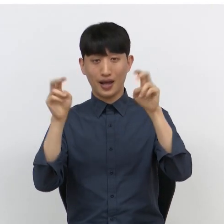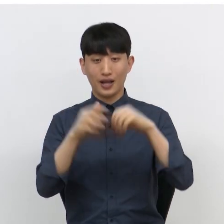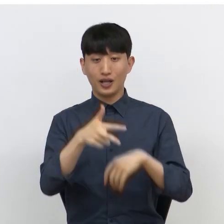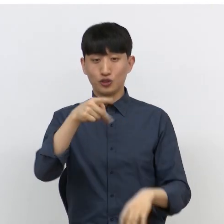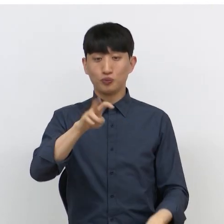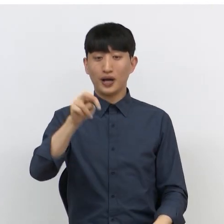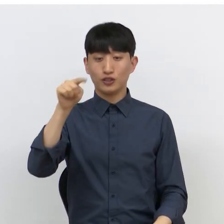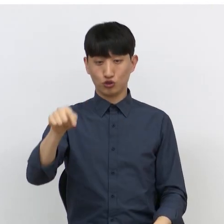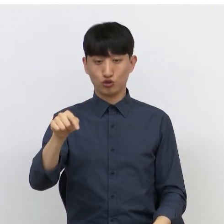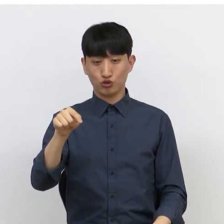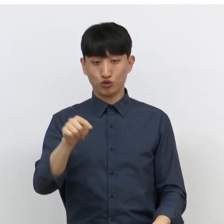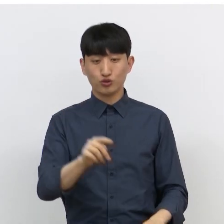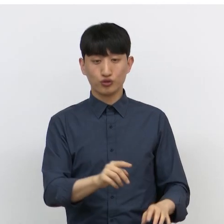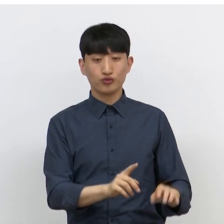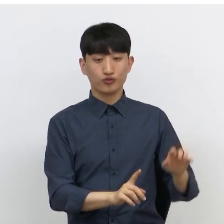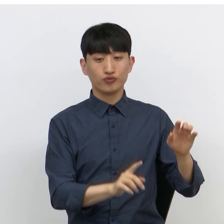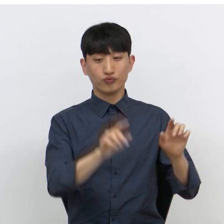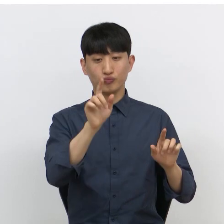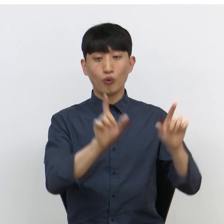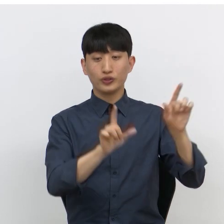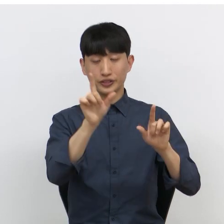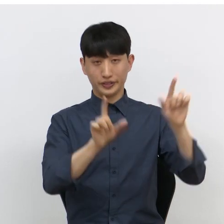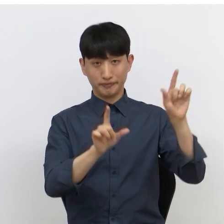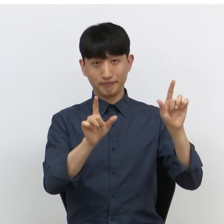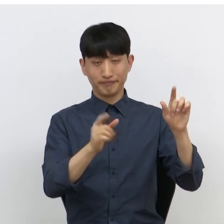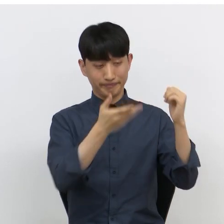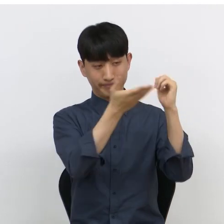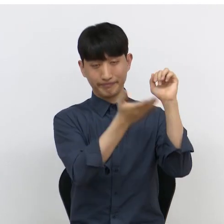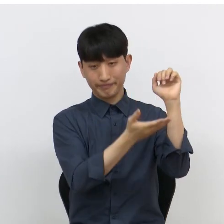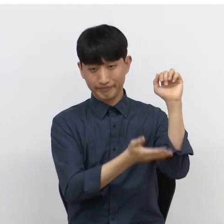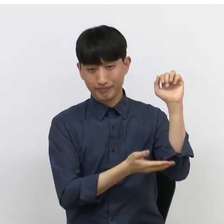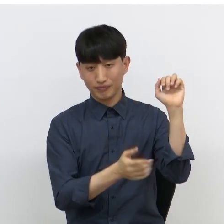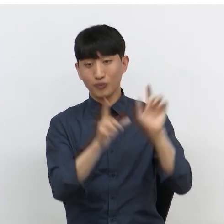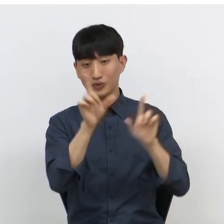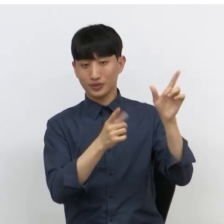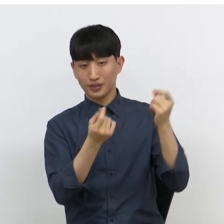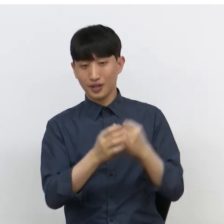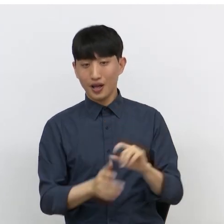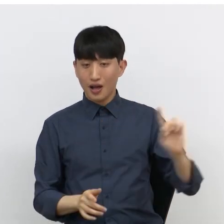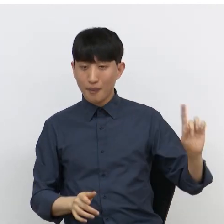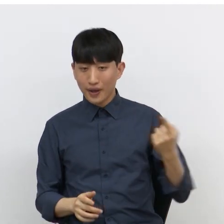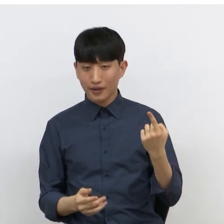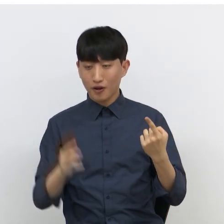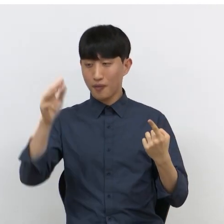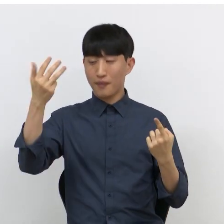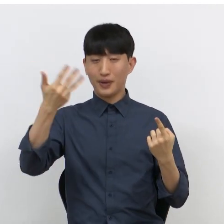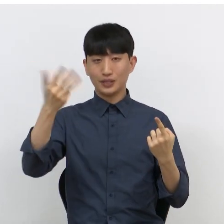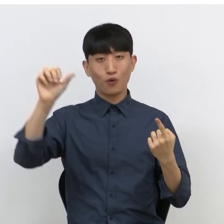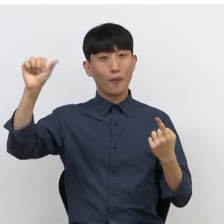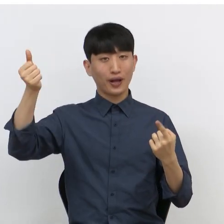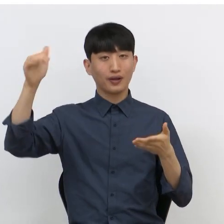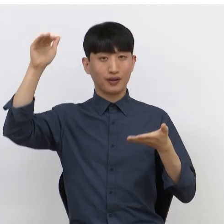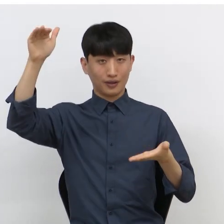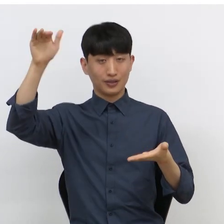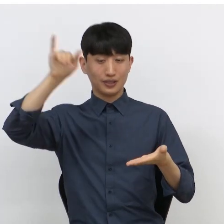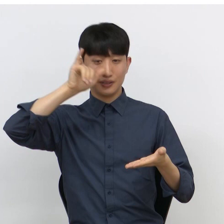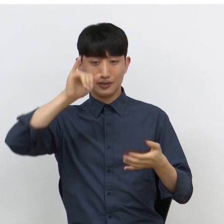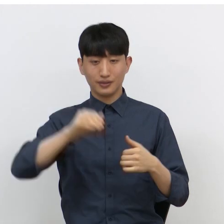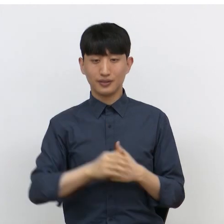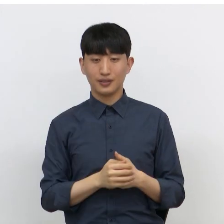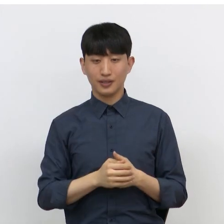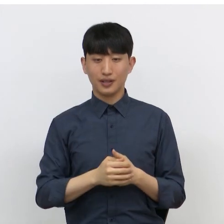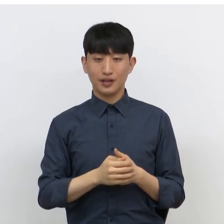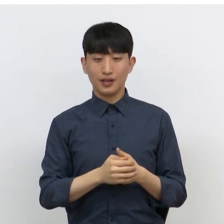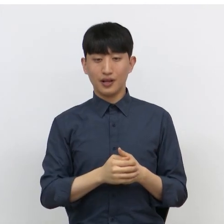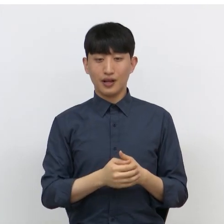할당을 보여주는 겁니다. 자, 지금 보시게 되면 메델은 100에서부터 8,500까지 있죠. 그래서 저 같은 경우는 여기 8,500을